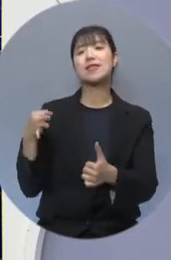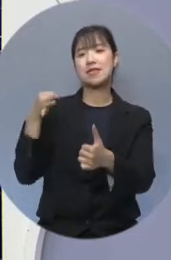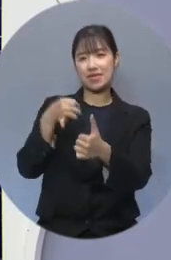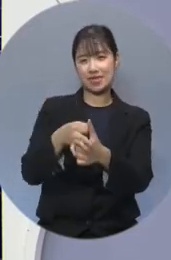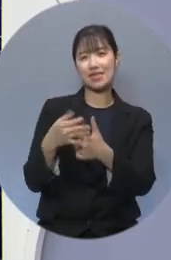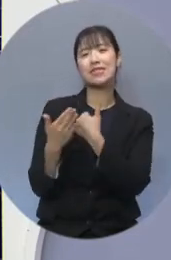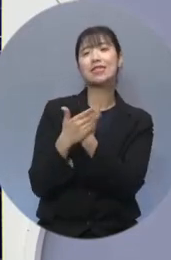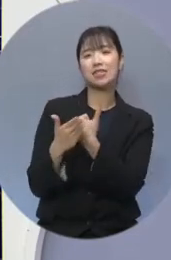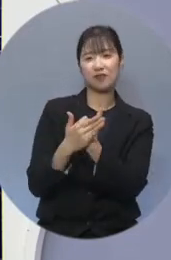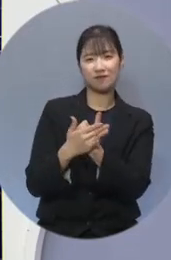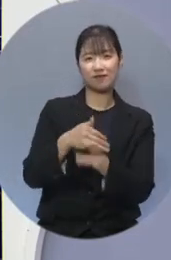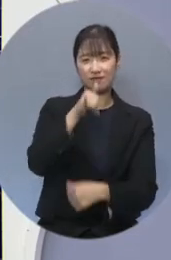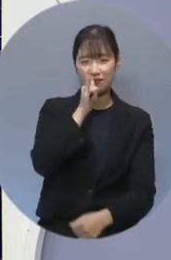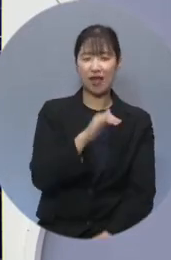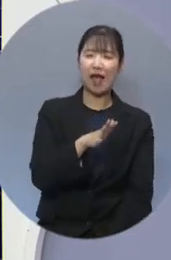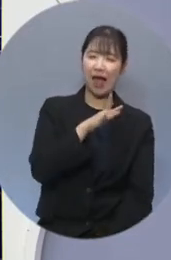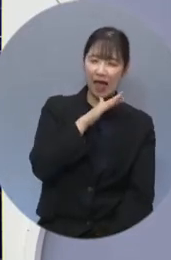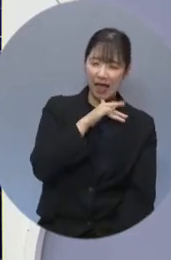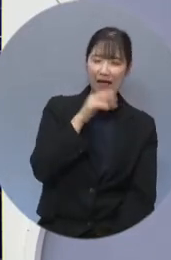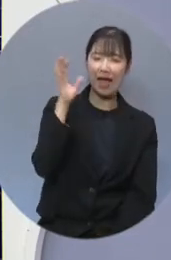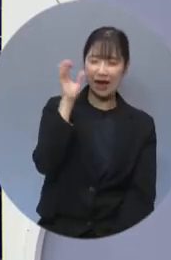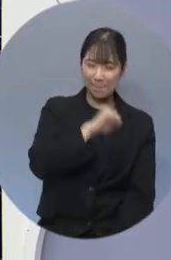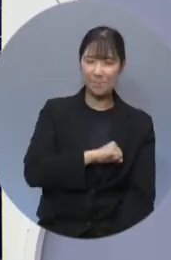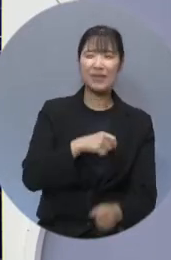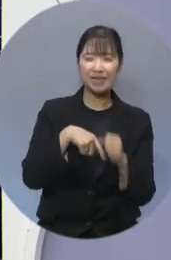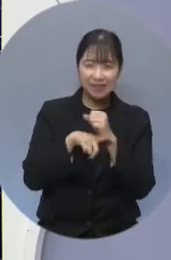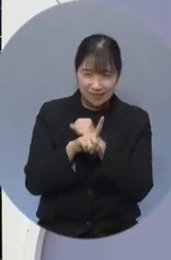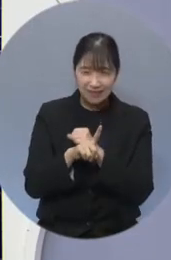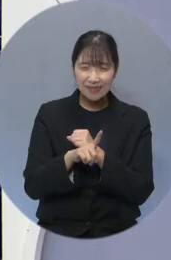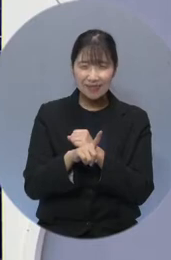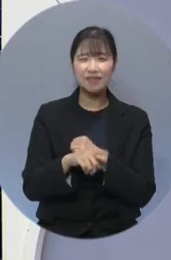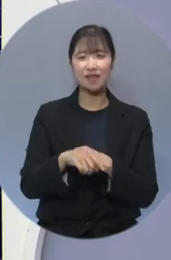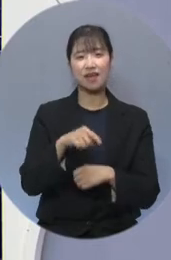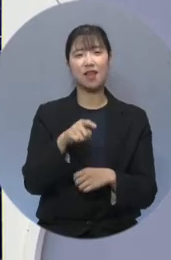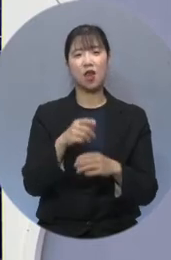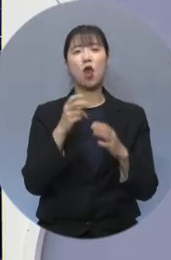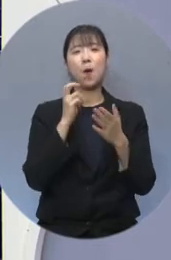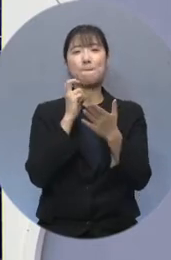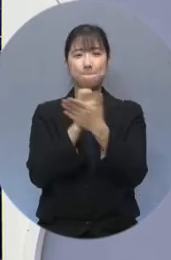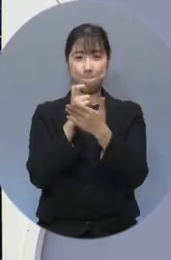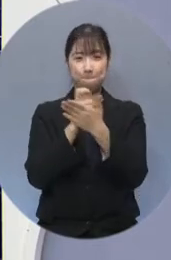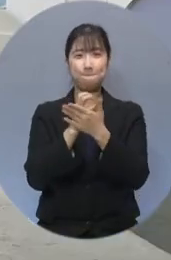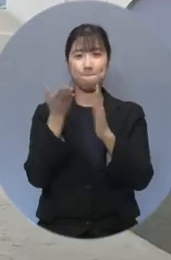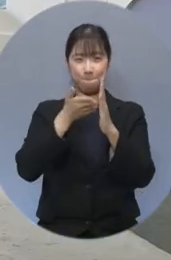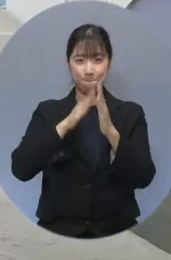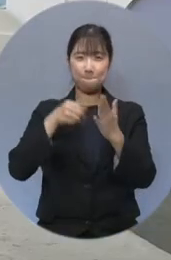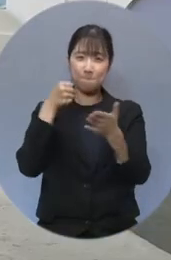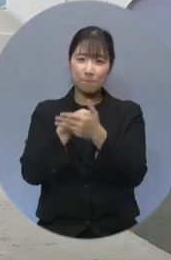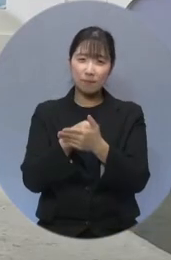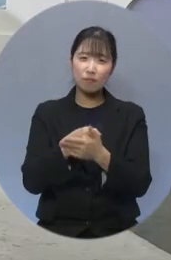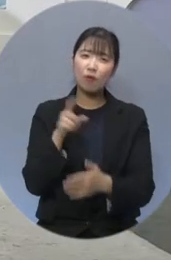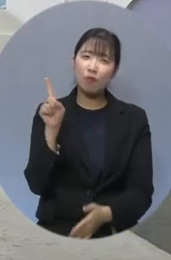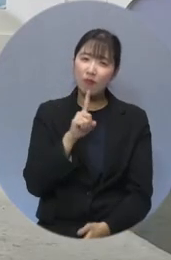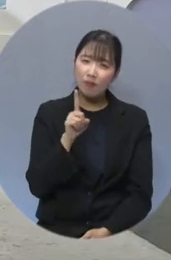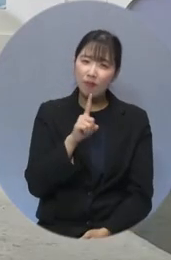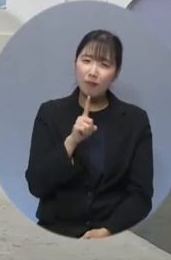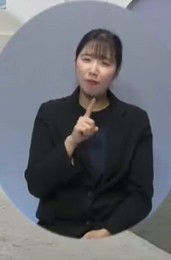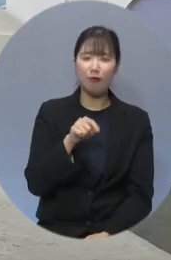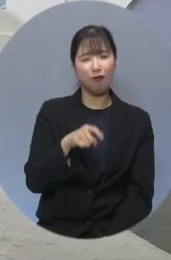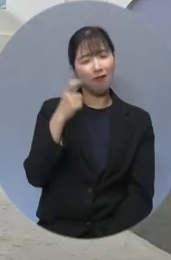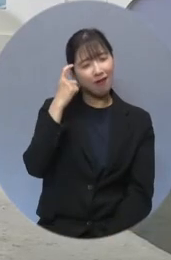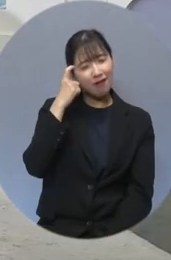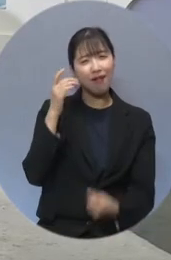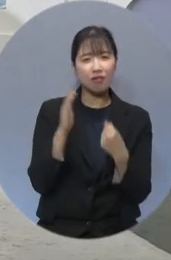거죠. 아, 네네. 그겁니다. 그런 네네. 뜻이로군요. 법정 문화 도시라는 게 법정 문화. 그래서 저는 법정 문화 도시를 만든다고